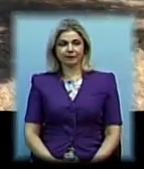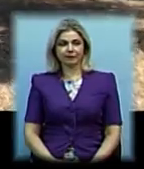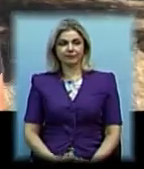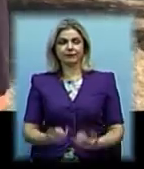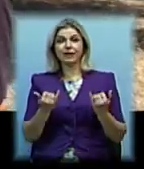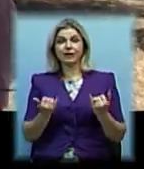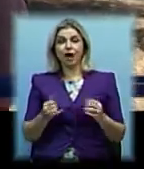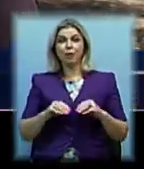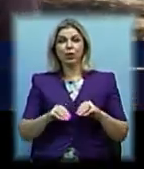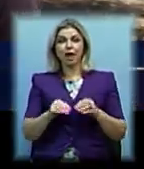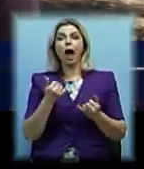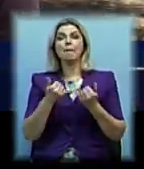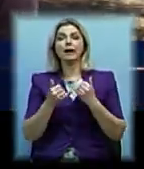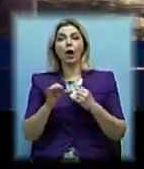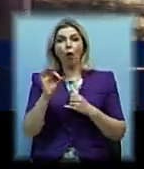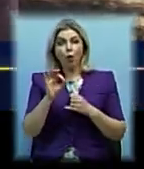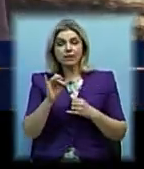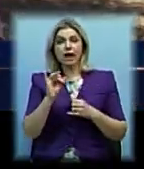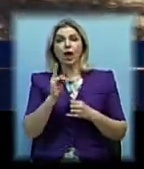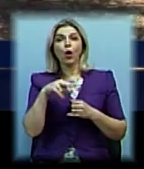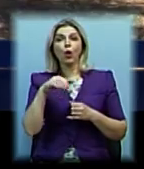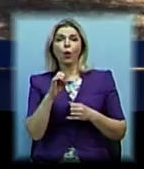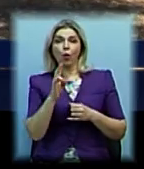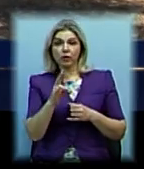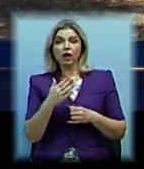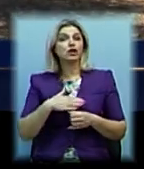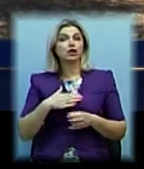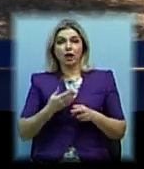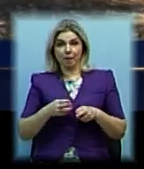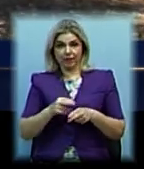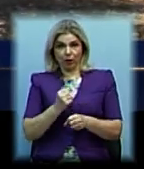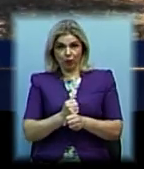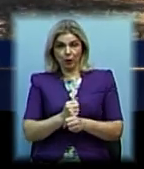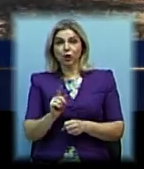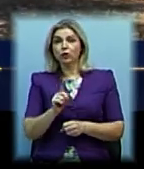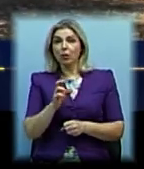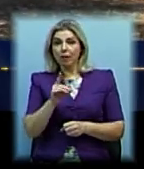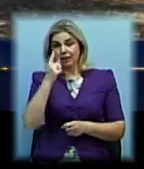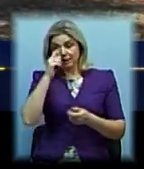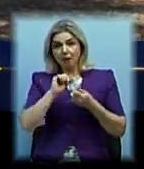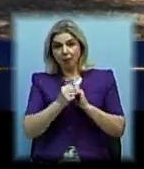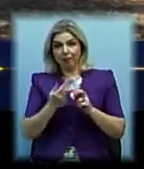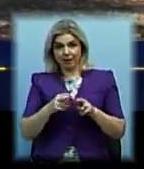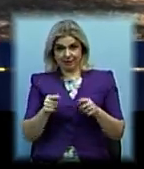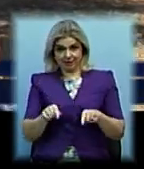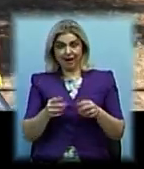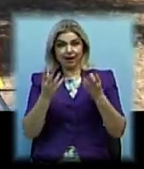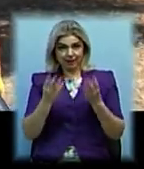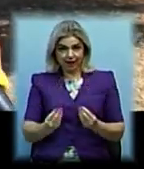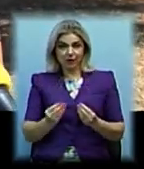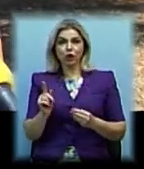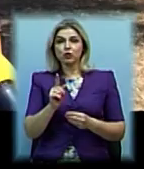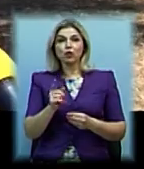Зараз ми посадили абрикоси та клени. Для чого ми це робимо? Ми робимо для того, щоб запам'ятати цей день, щоб